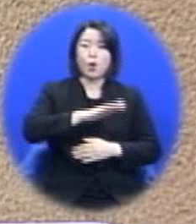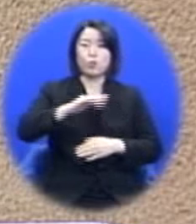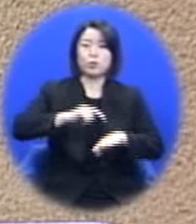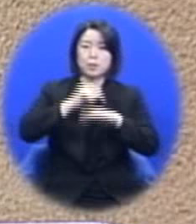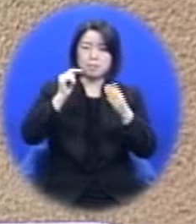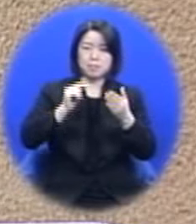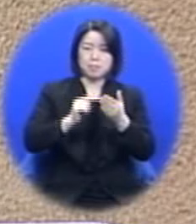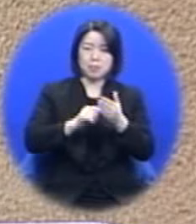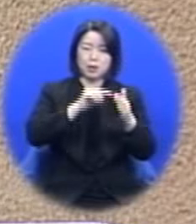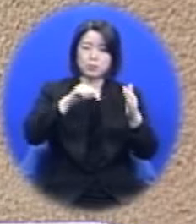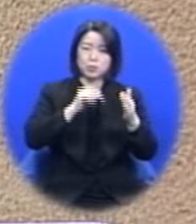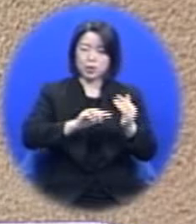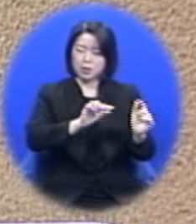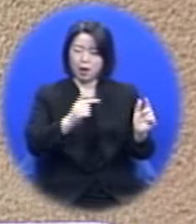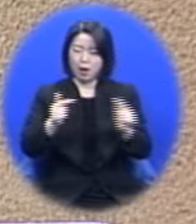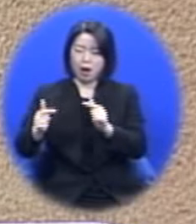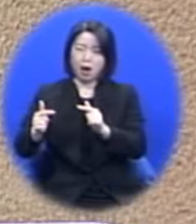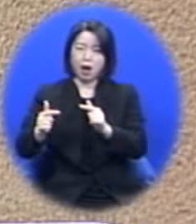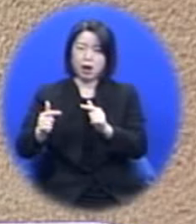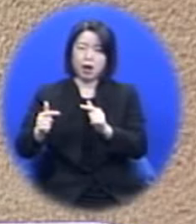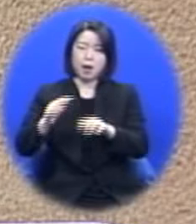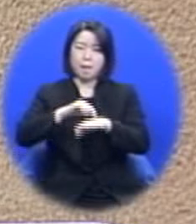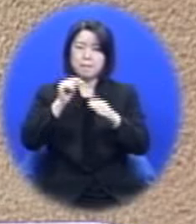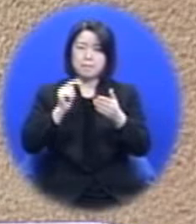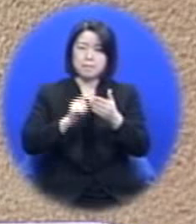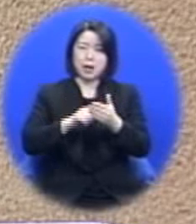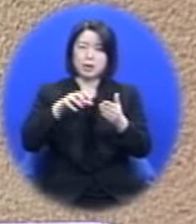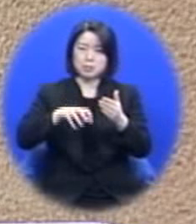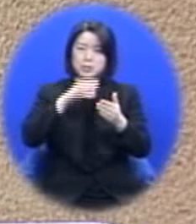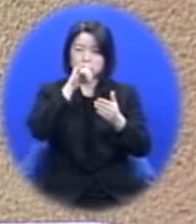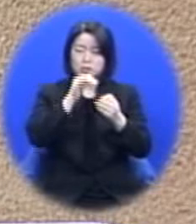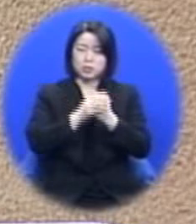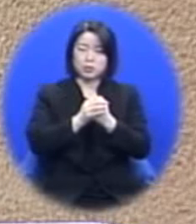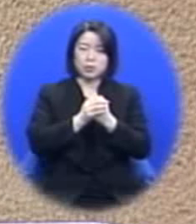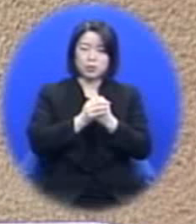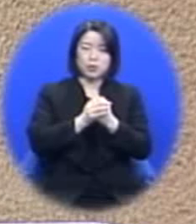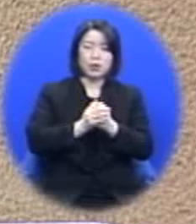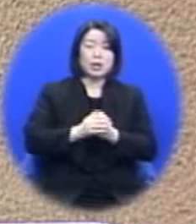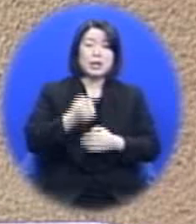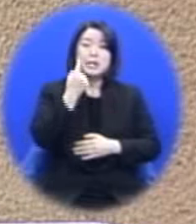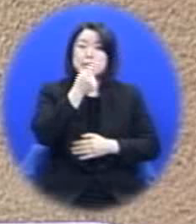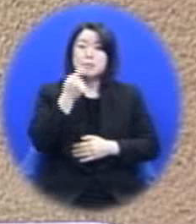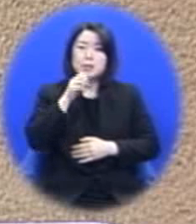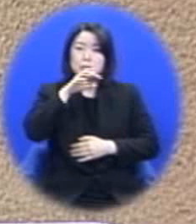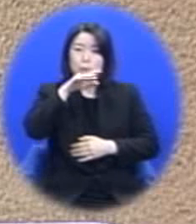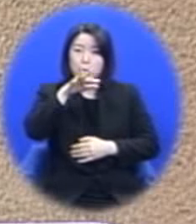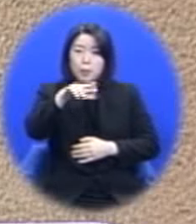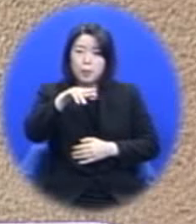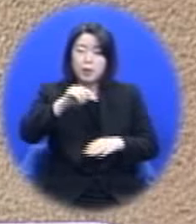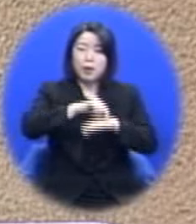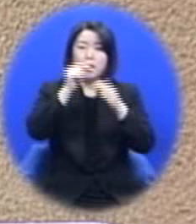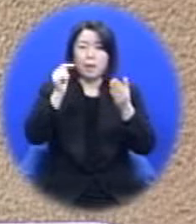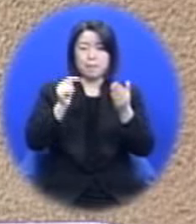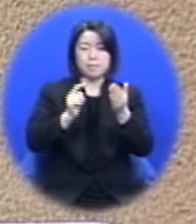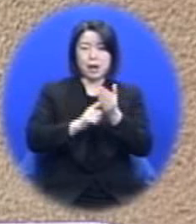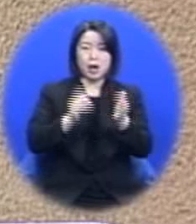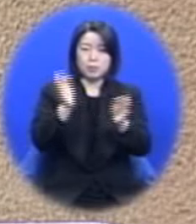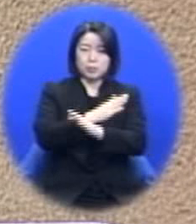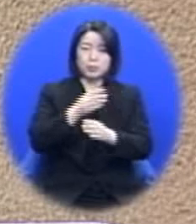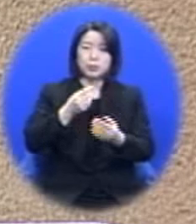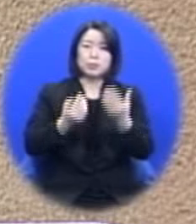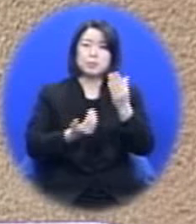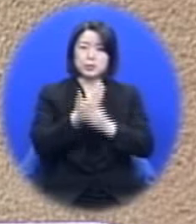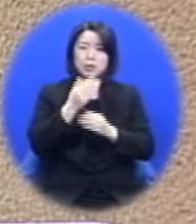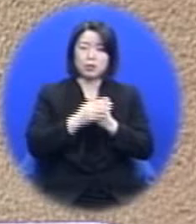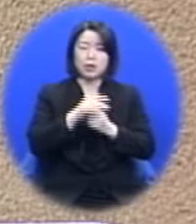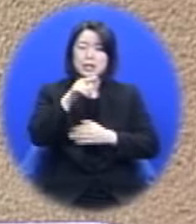마음속에 온갖 악이 들어있다고. 마태복음 15장 18절부터 입에서 나오는 것들은 마음에서 나오나니 이것이야말로